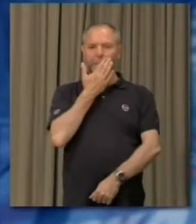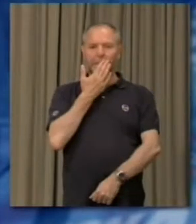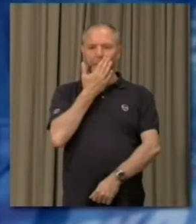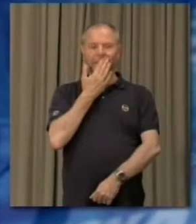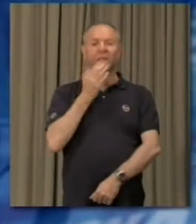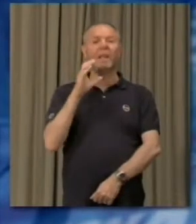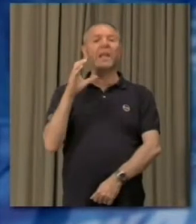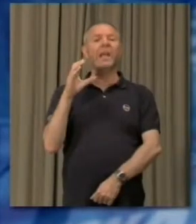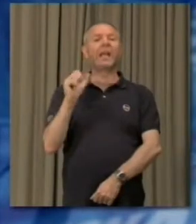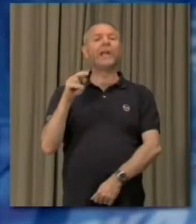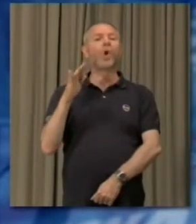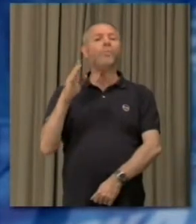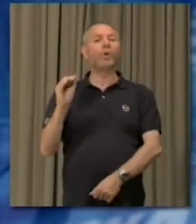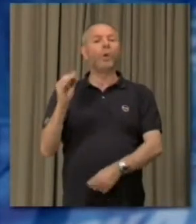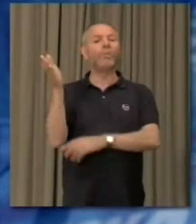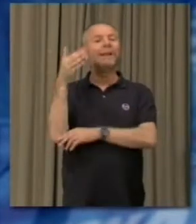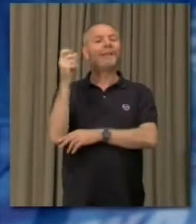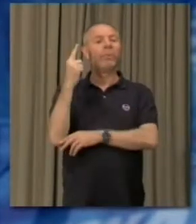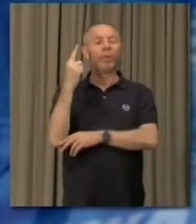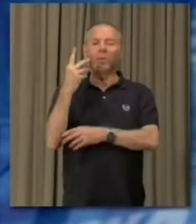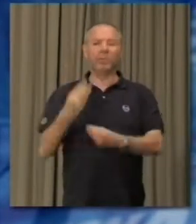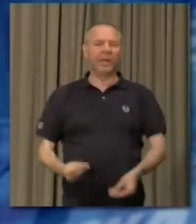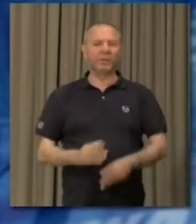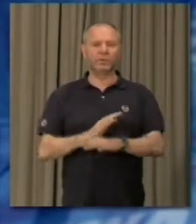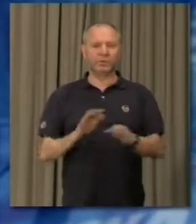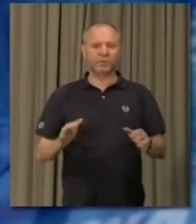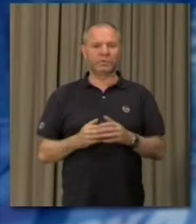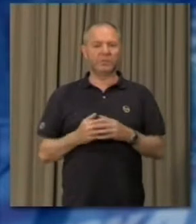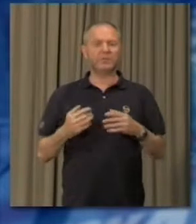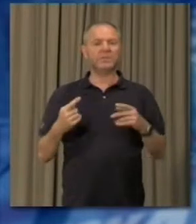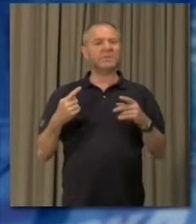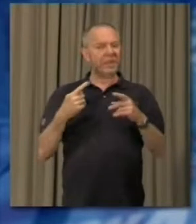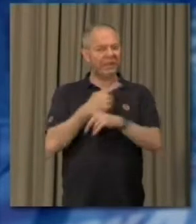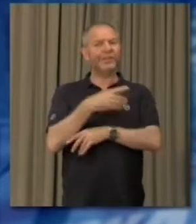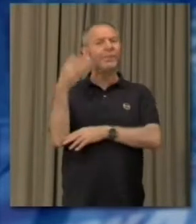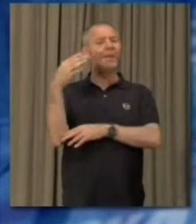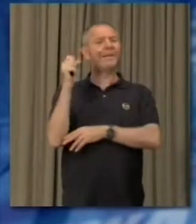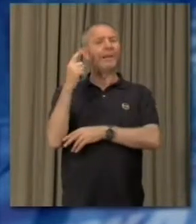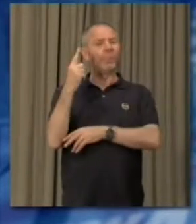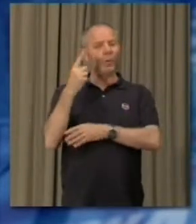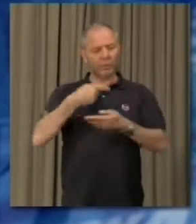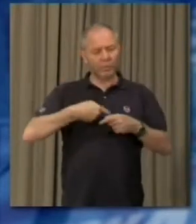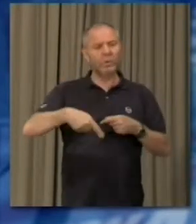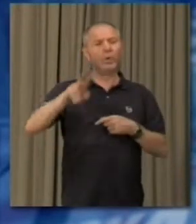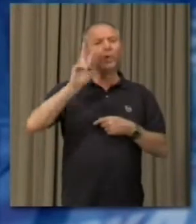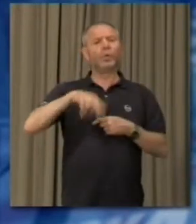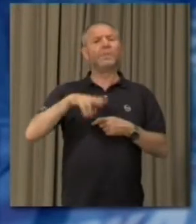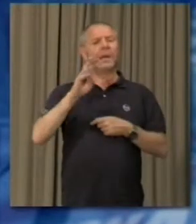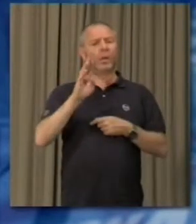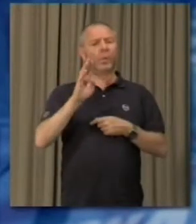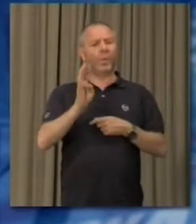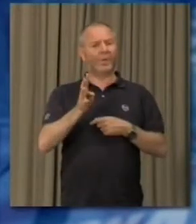Cannobio ha perso la bandiera blu. Confermato invece anche in questo 2014 il prestigioso riconoscimento della FEI, la Foundation